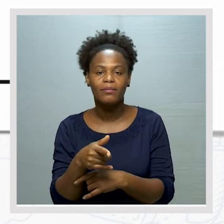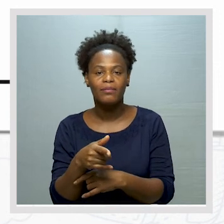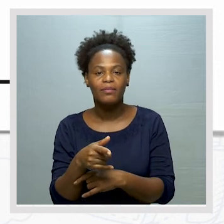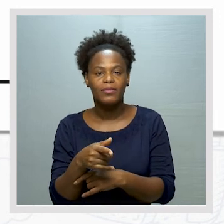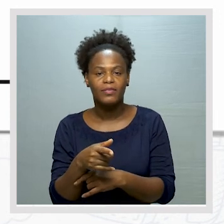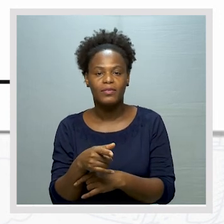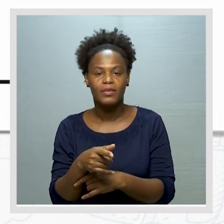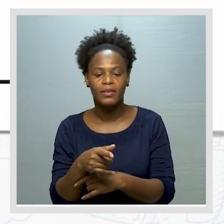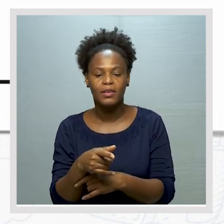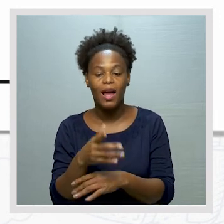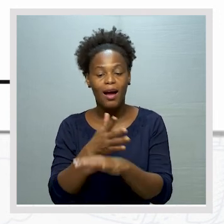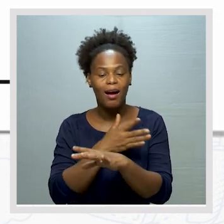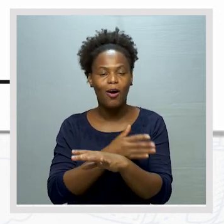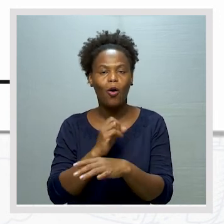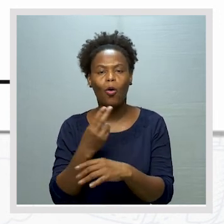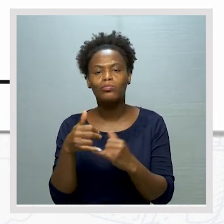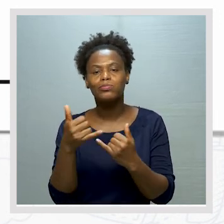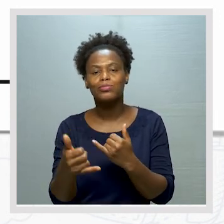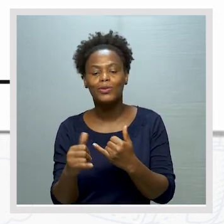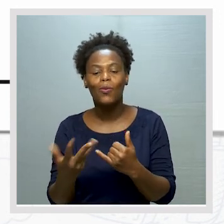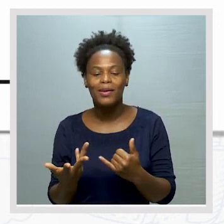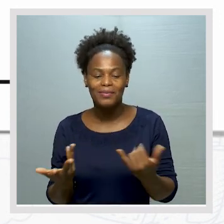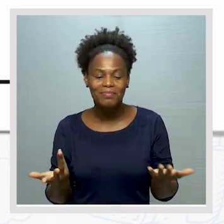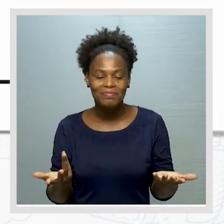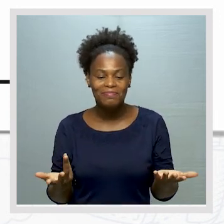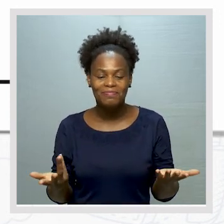mettre avant ou après?